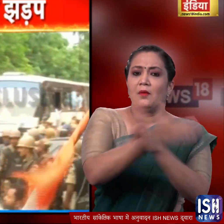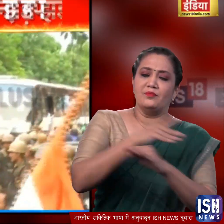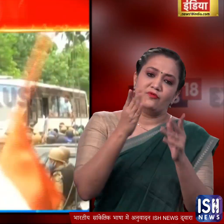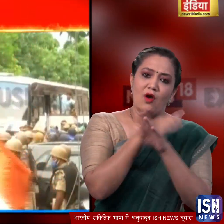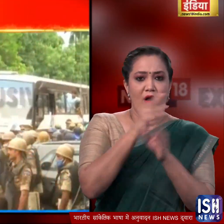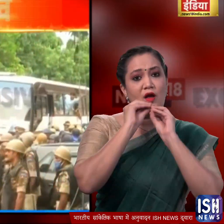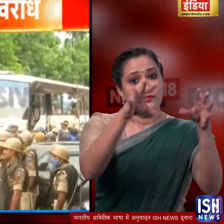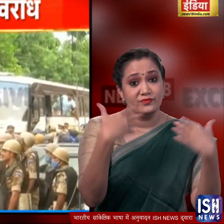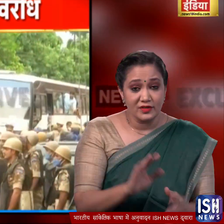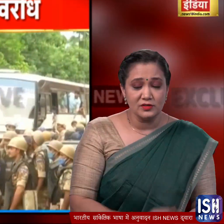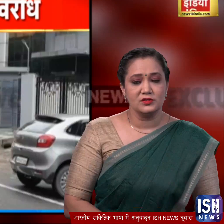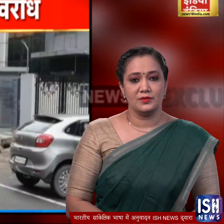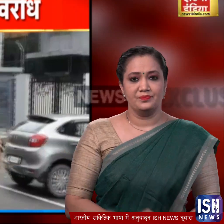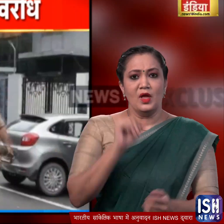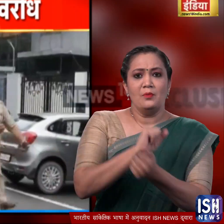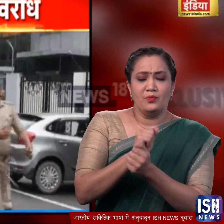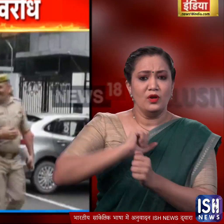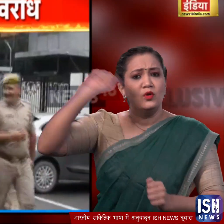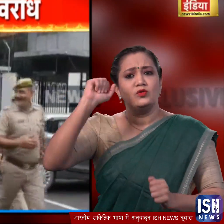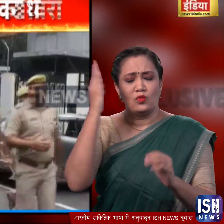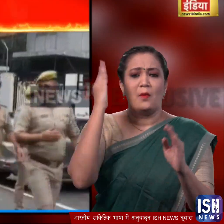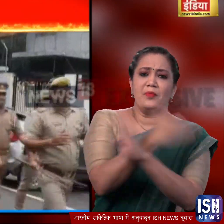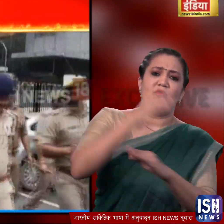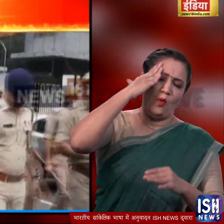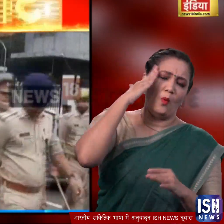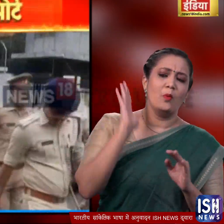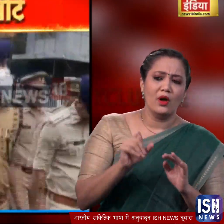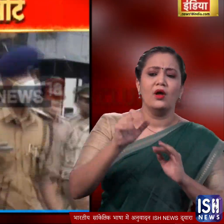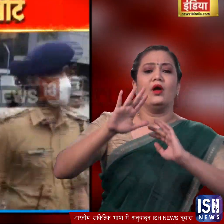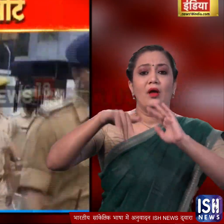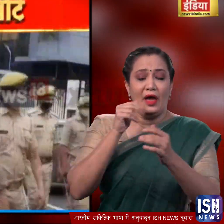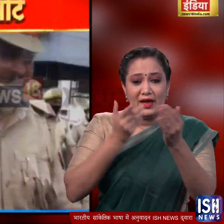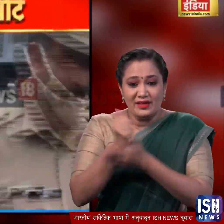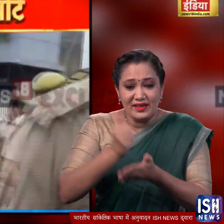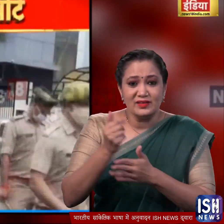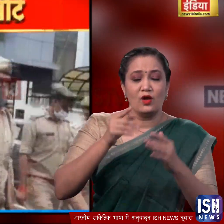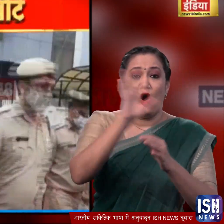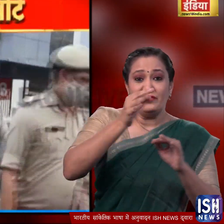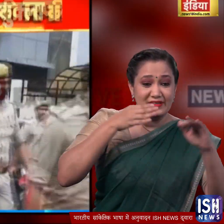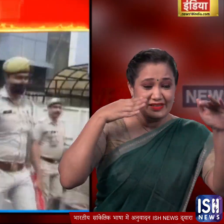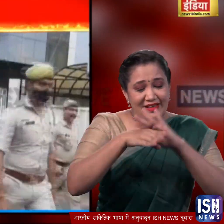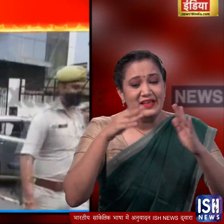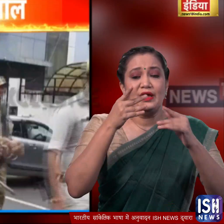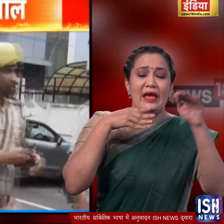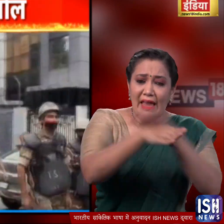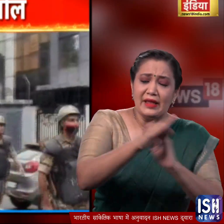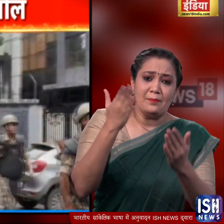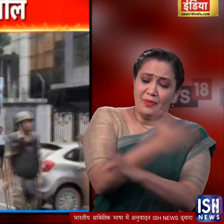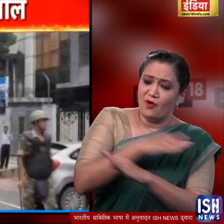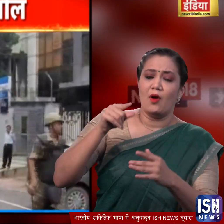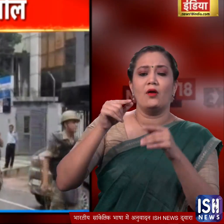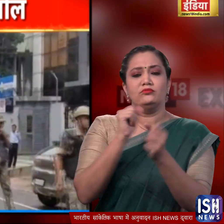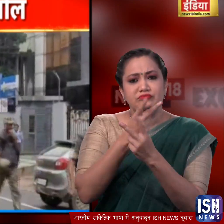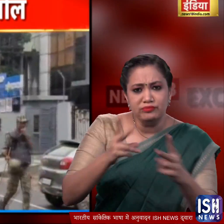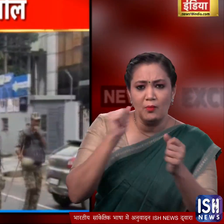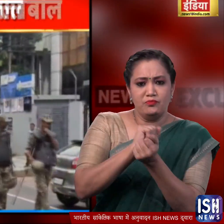पहले से ही चेतावनी दे रखी थी। पुलिस को इस प्रदर्शन की जानकारी पहले से थी, इसलिए किसानों को नोएडा अथॉरिटी के दफ्तर पर पहुंचने से रोकने के